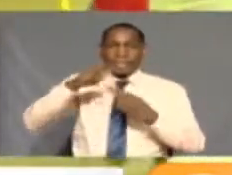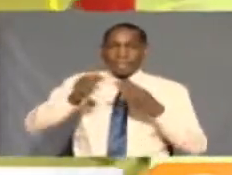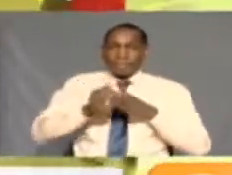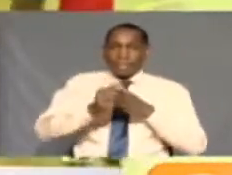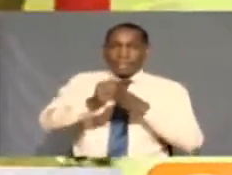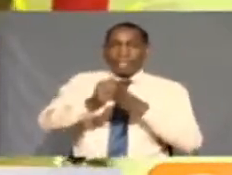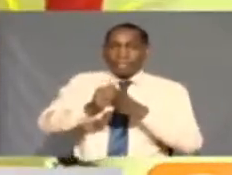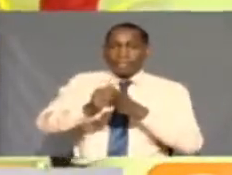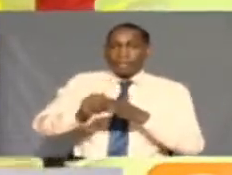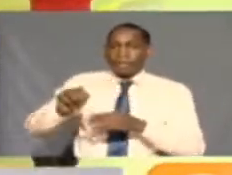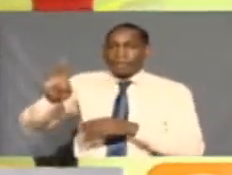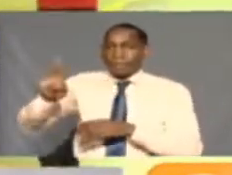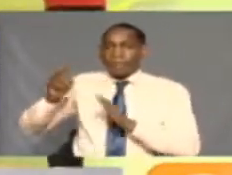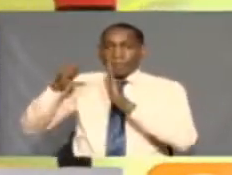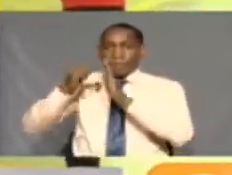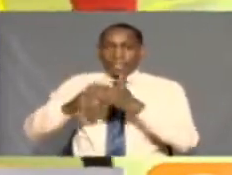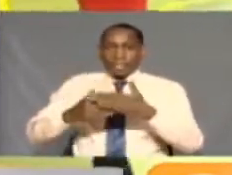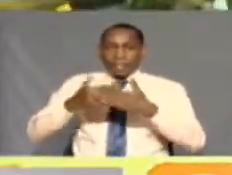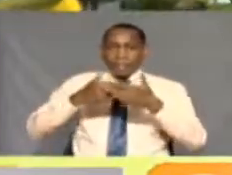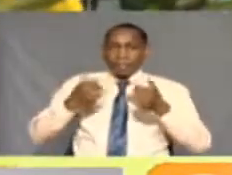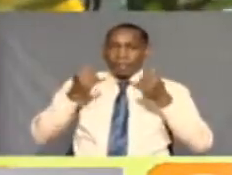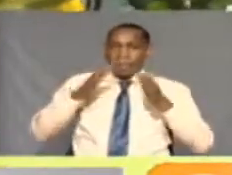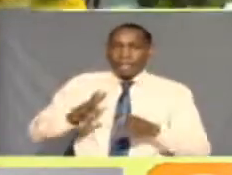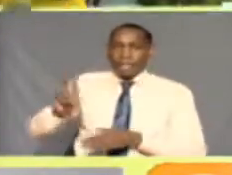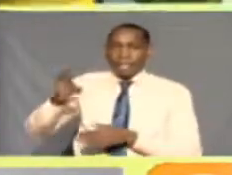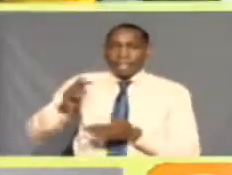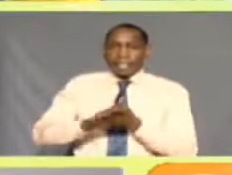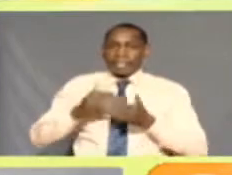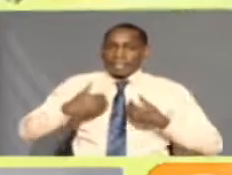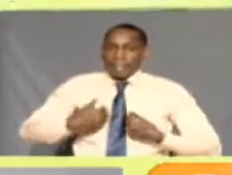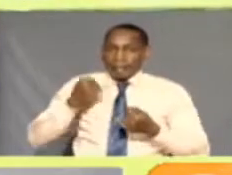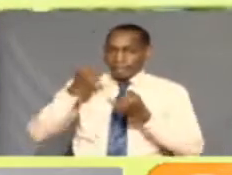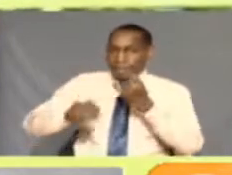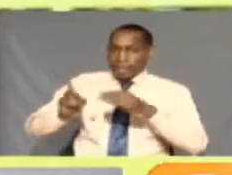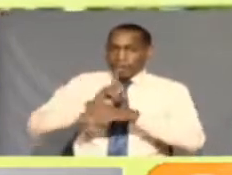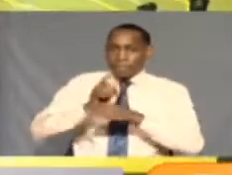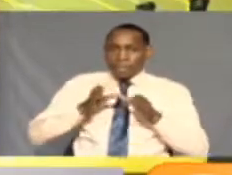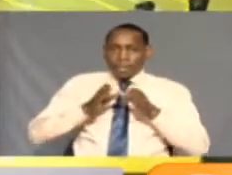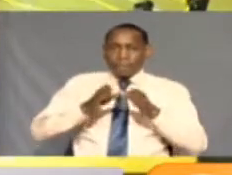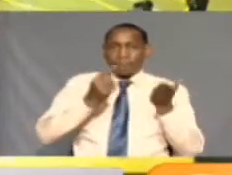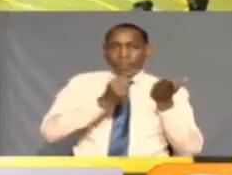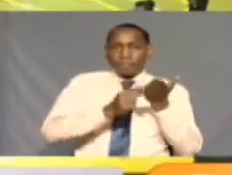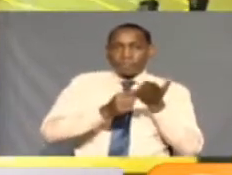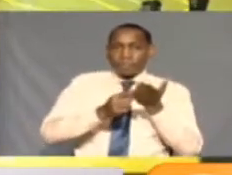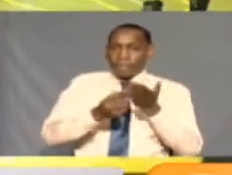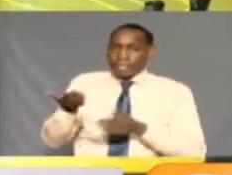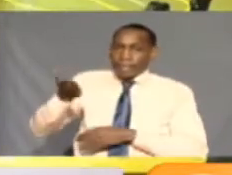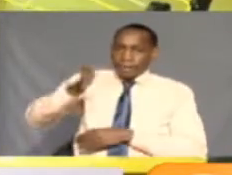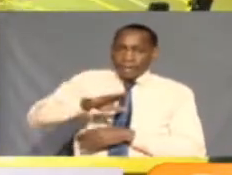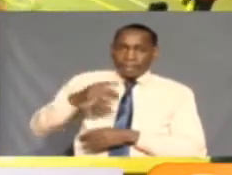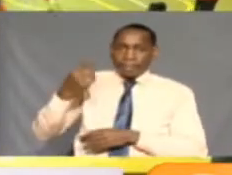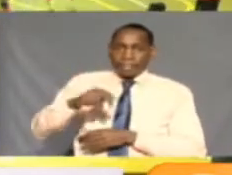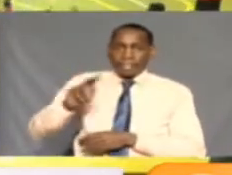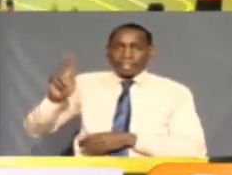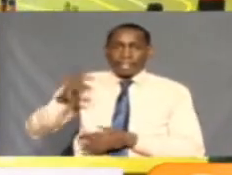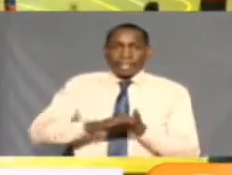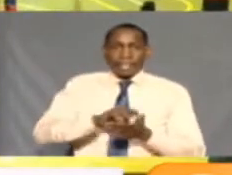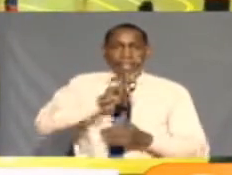kuongoza seti hiyo kwa alama 4 kabla ya wachezaji wa Kenya kufifia dakika za mwisho na kuwalazimu Uganda kutoka nyuma na kuacharaza